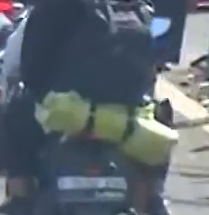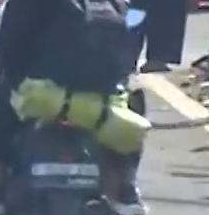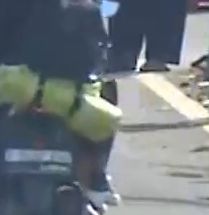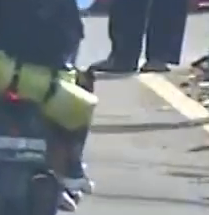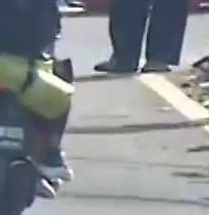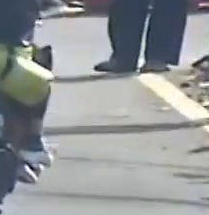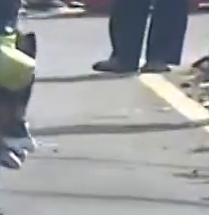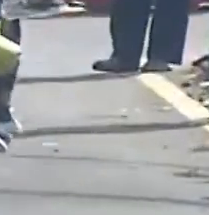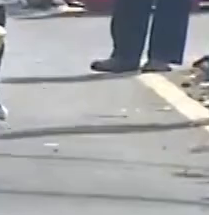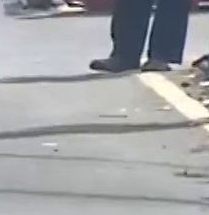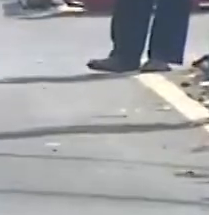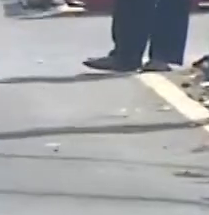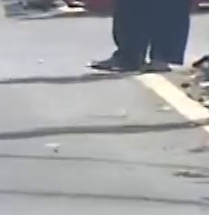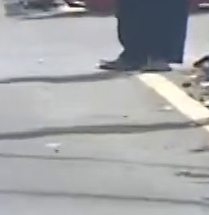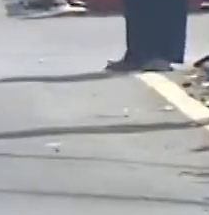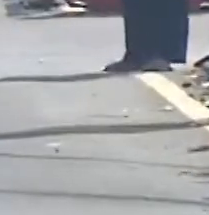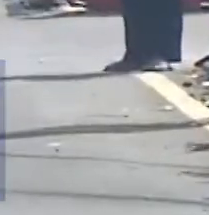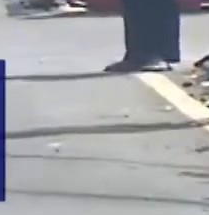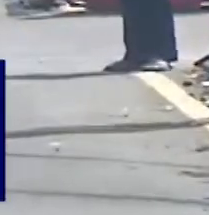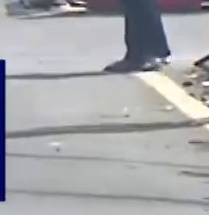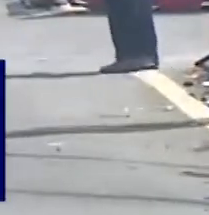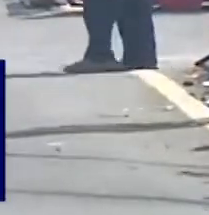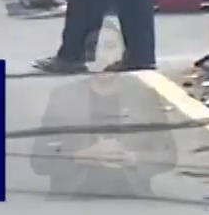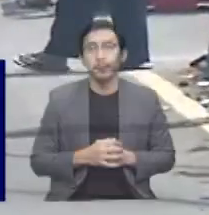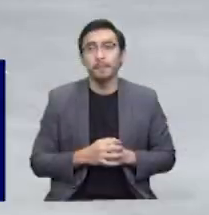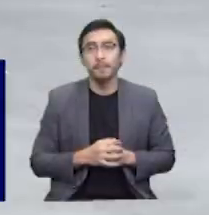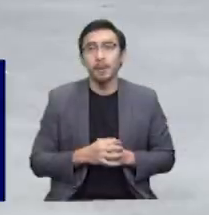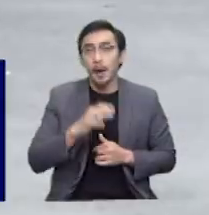Kemudian Polres Bogor pun membuat aturan